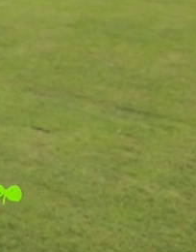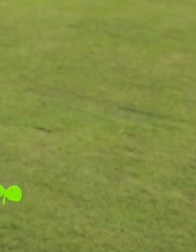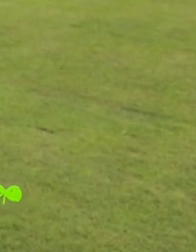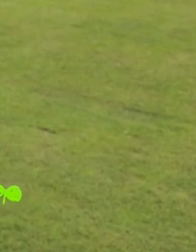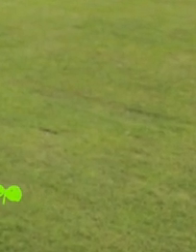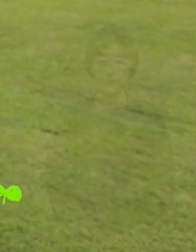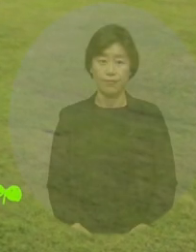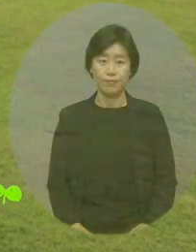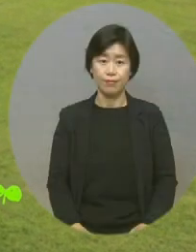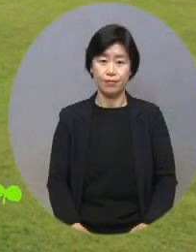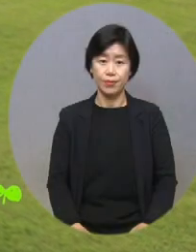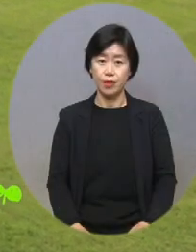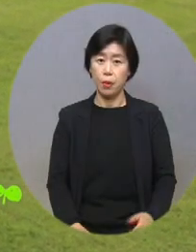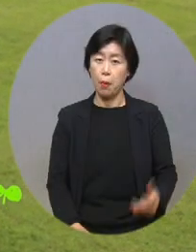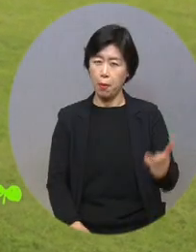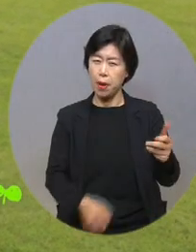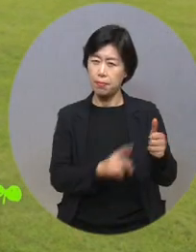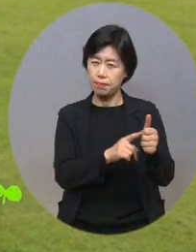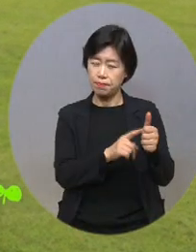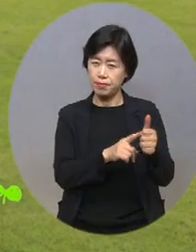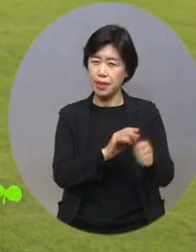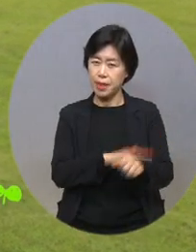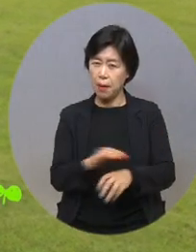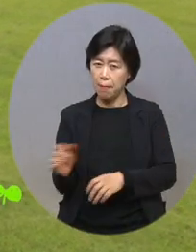잘 칠 수 있을지 오빠가.